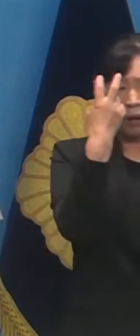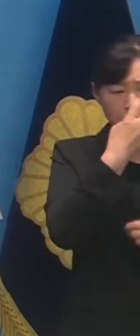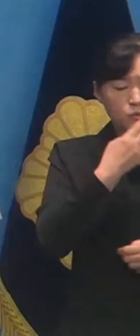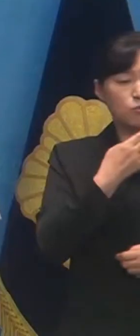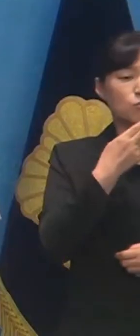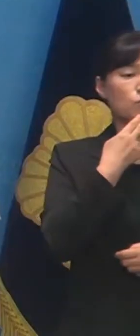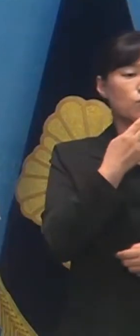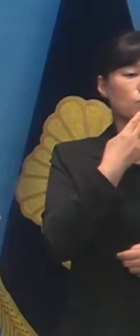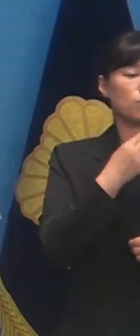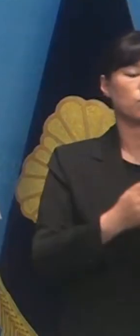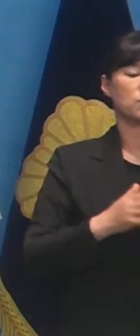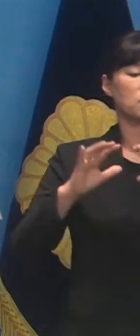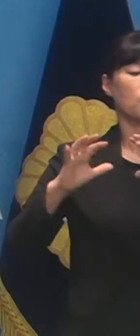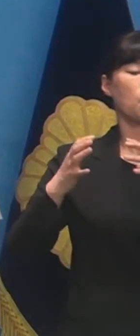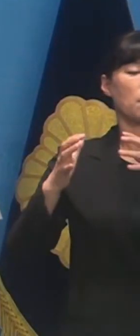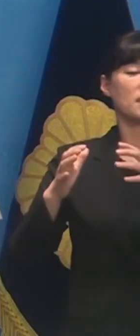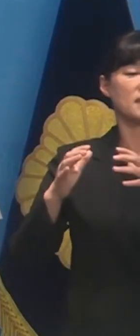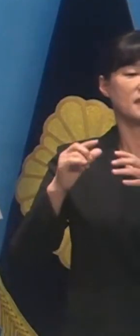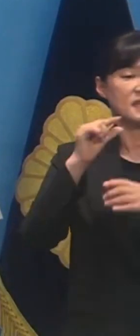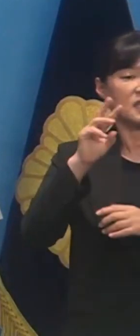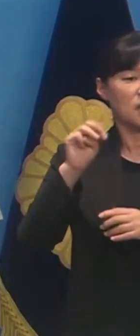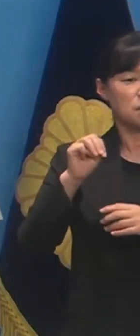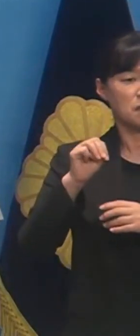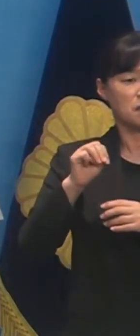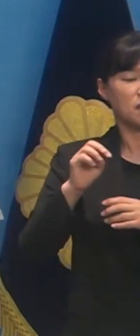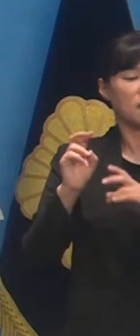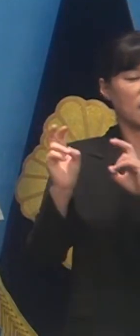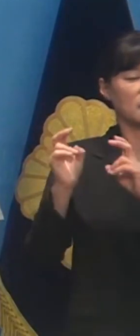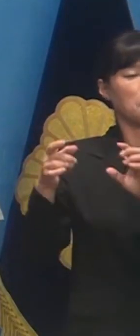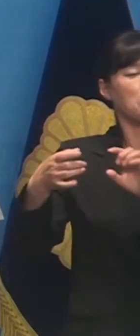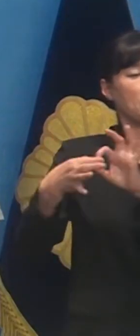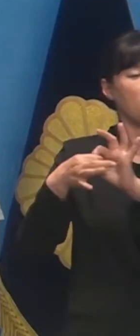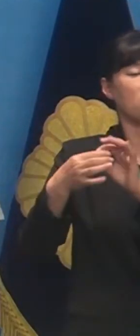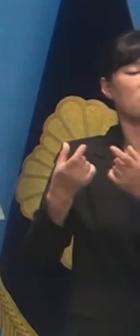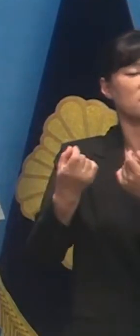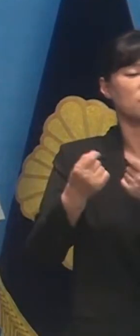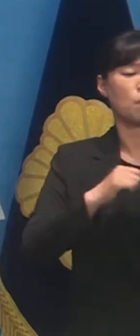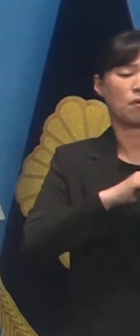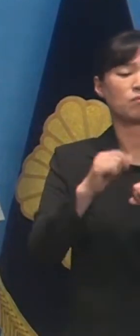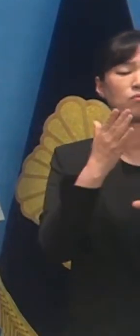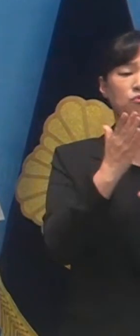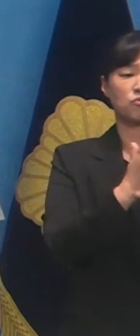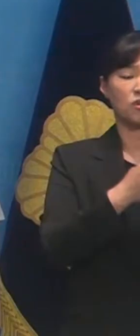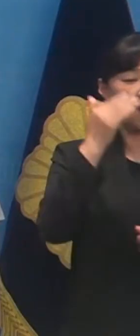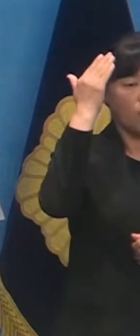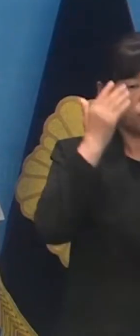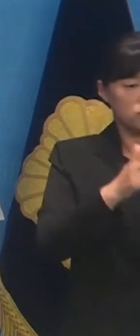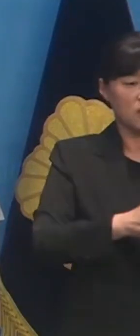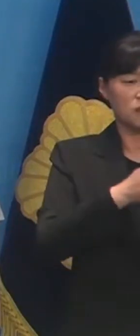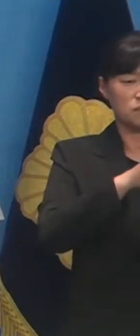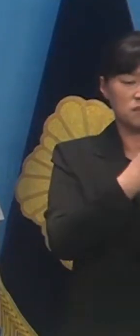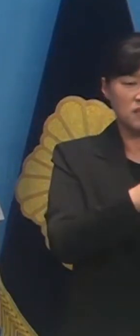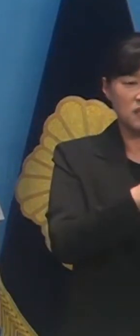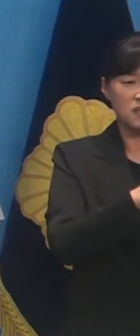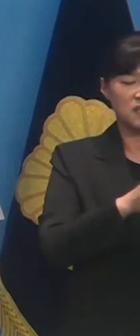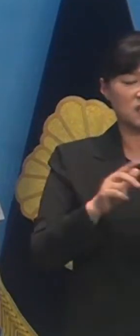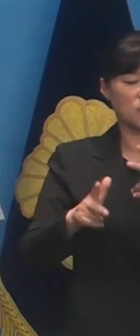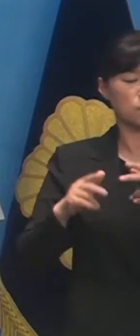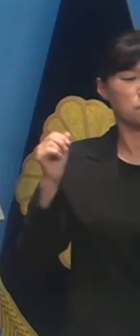않고 마치 글로벌 GM의 파트너처럼 행동하고 있습니다. 산업은행이 이 나라 사업을 망치는